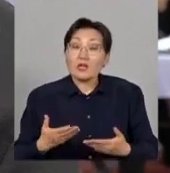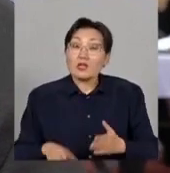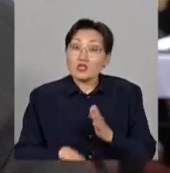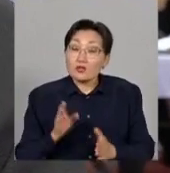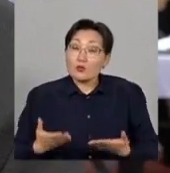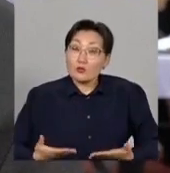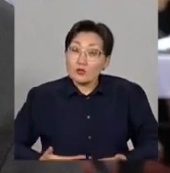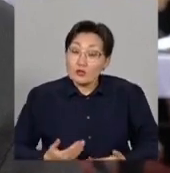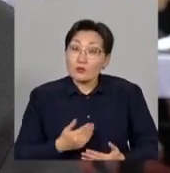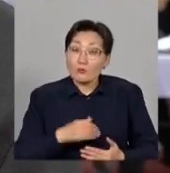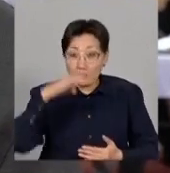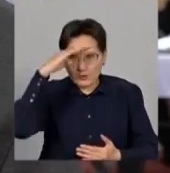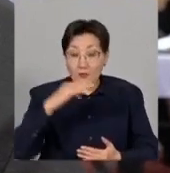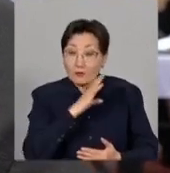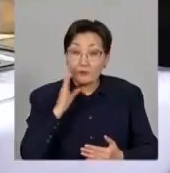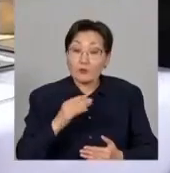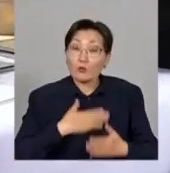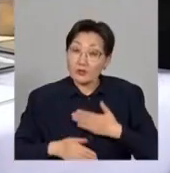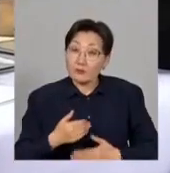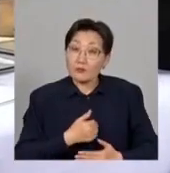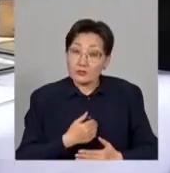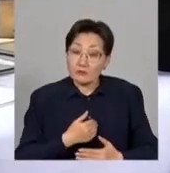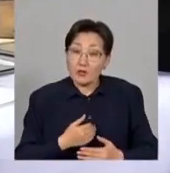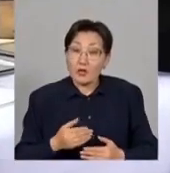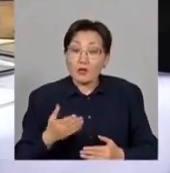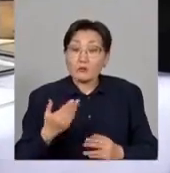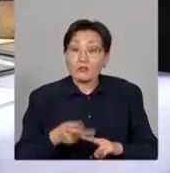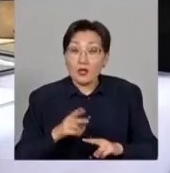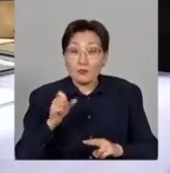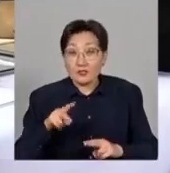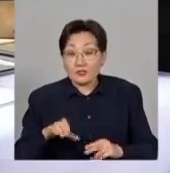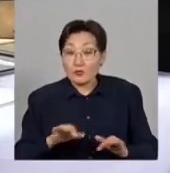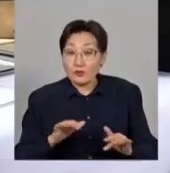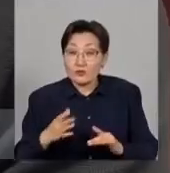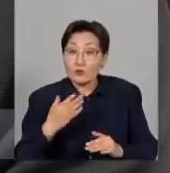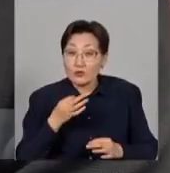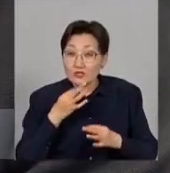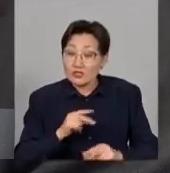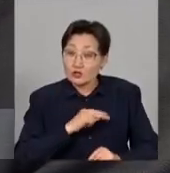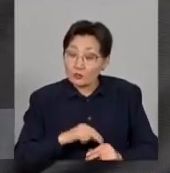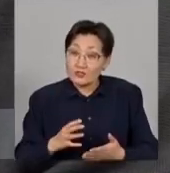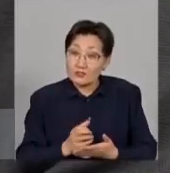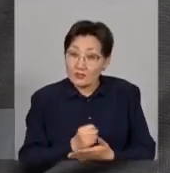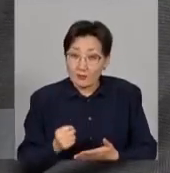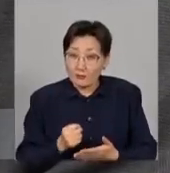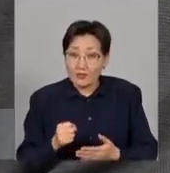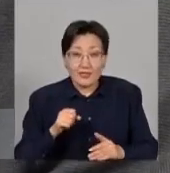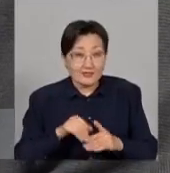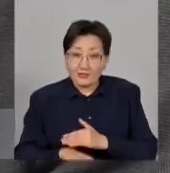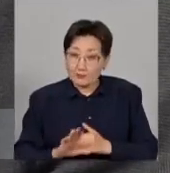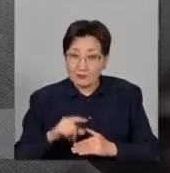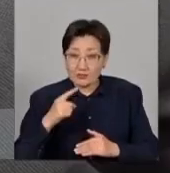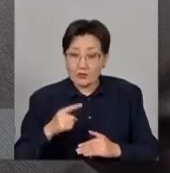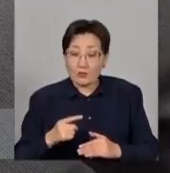ниеттеміз. Негізде мамандықпен істесем деген ойым бар. Оңай берілмеймін деген Алмаз жәрменкеден өзіне ұнаған жұмысын таппай кетпеймін деп отыр.